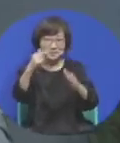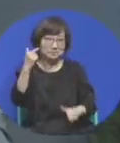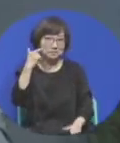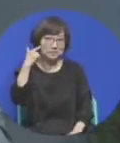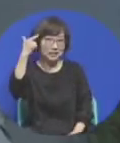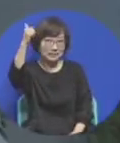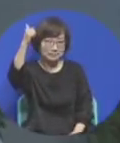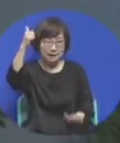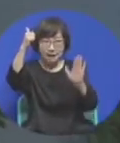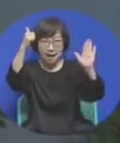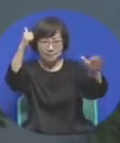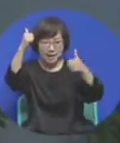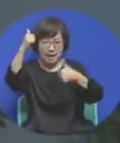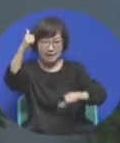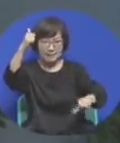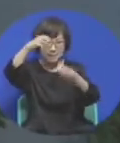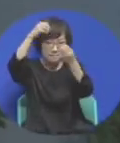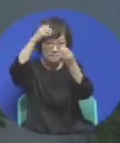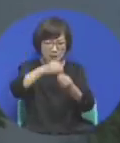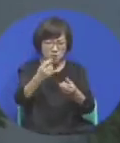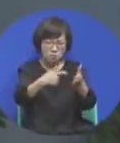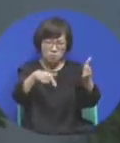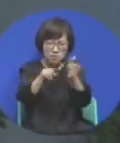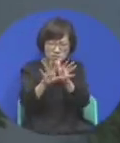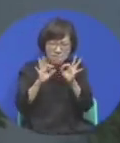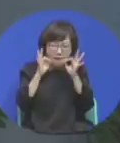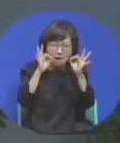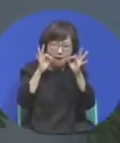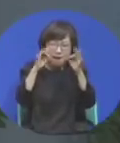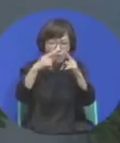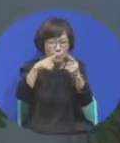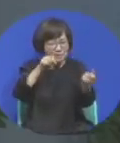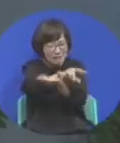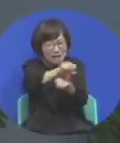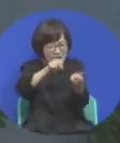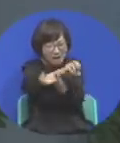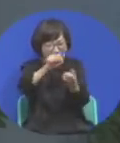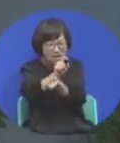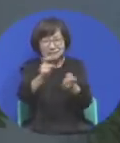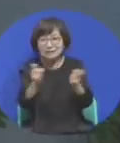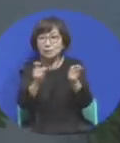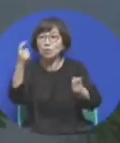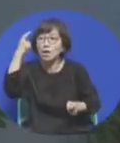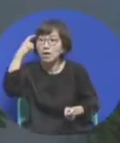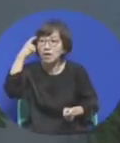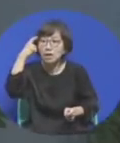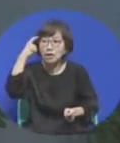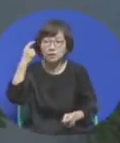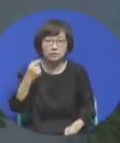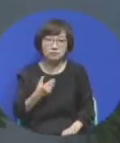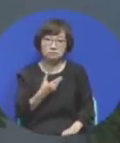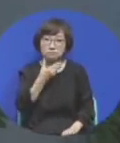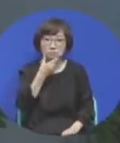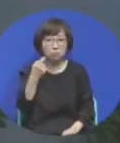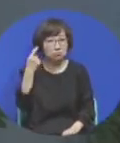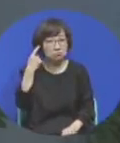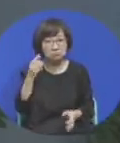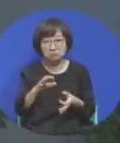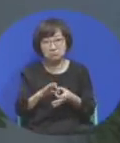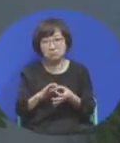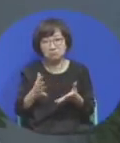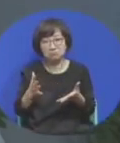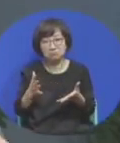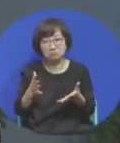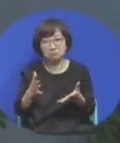many fights within the church? People trying to raise up their son and their children as a successor and as their heir. 복음 아닙니다. That's not the gospel.